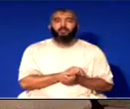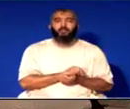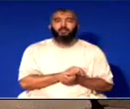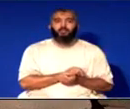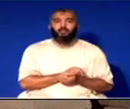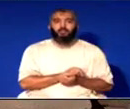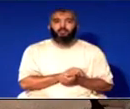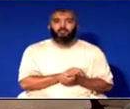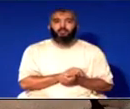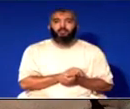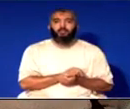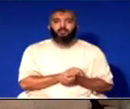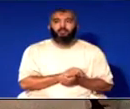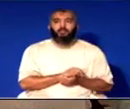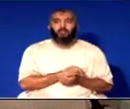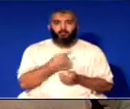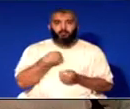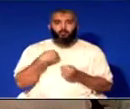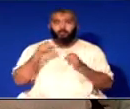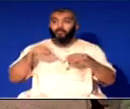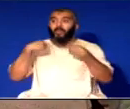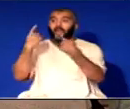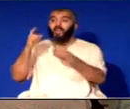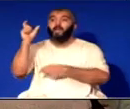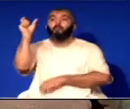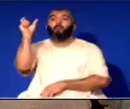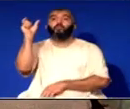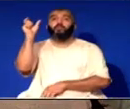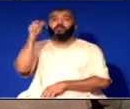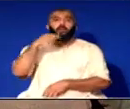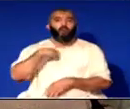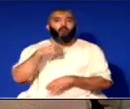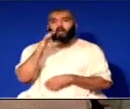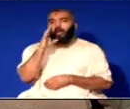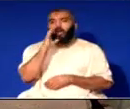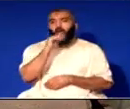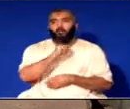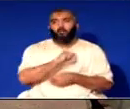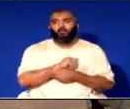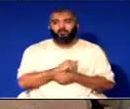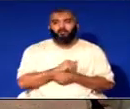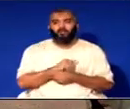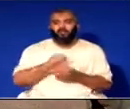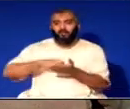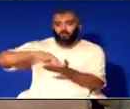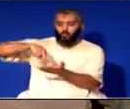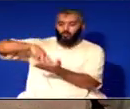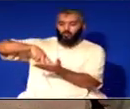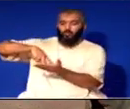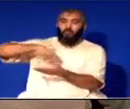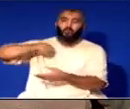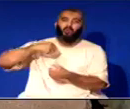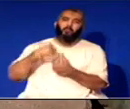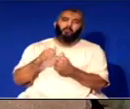كاين إمام نجي نصلي في المسجد، أنا ما نقدرش نصلي، نقولوها نصلي على الكرسي، ويديروا